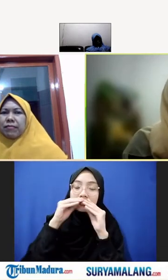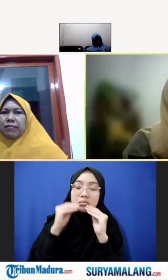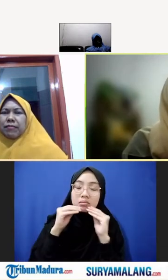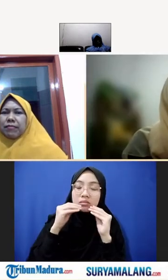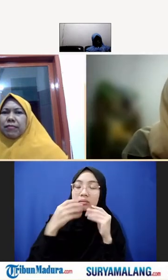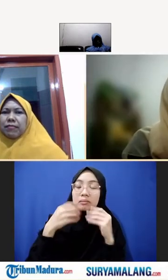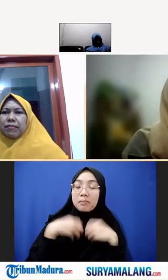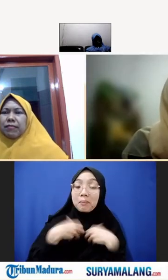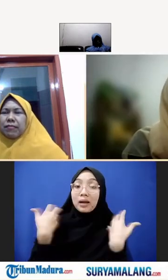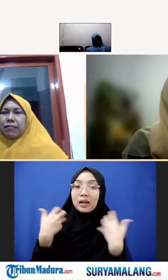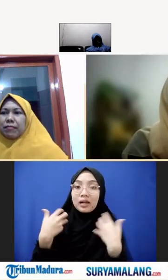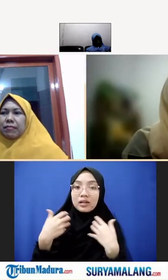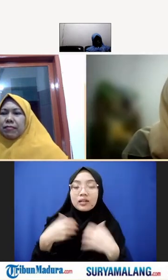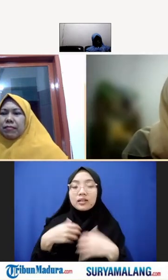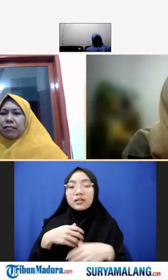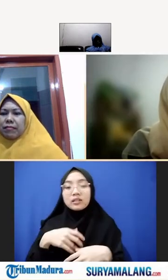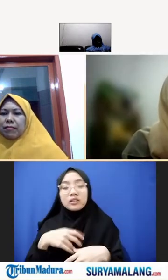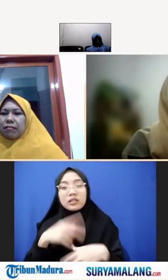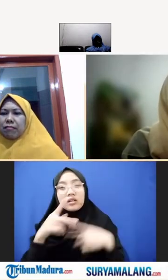Kalau untuk